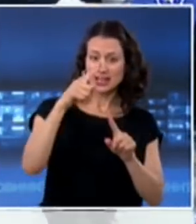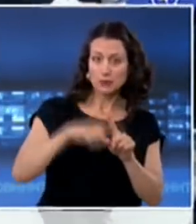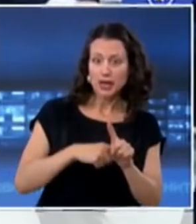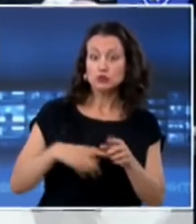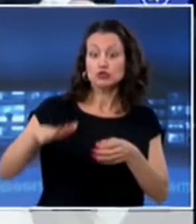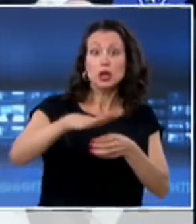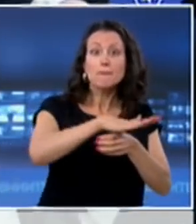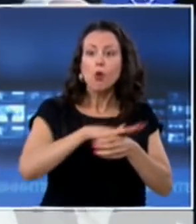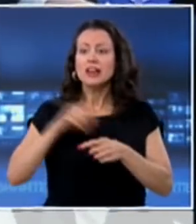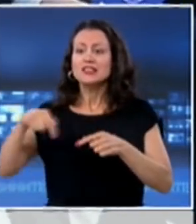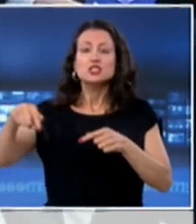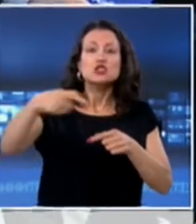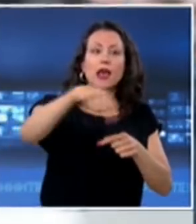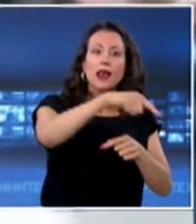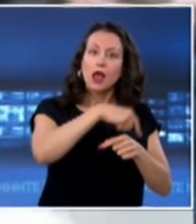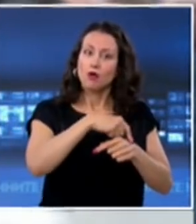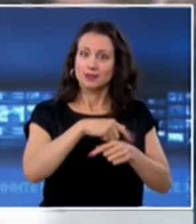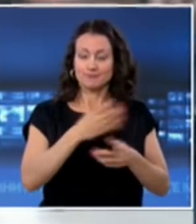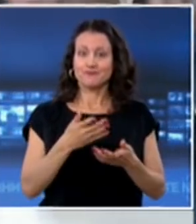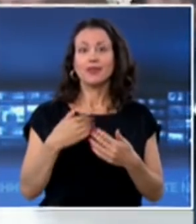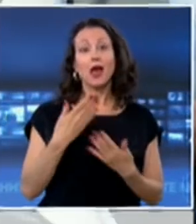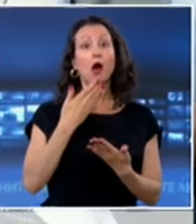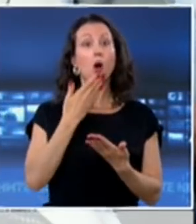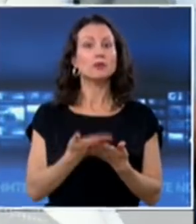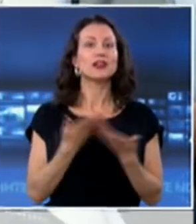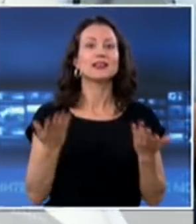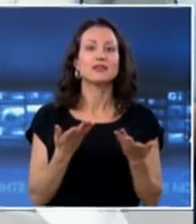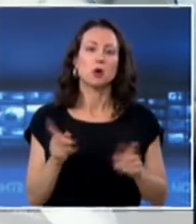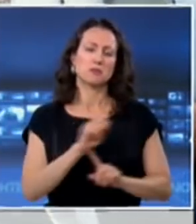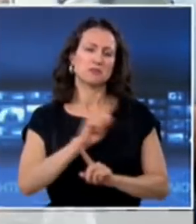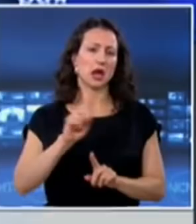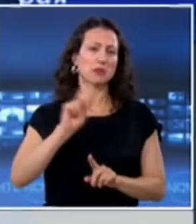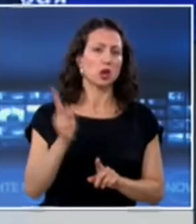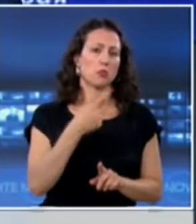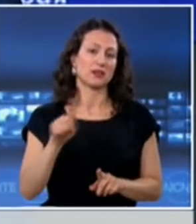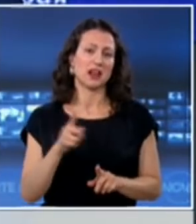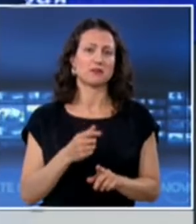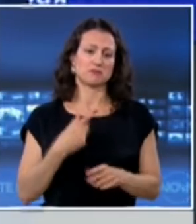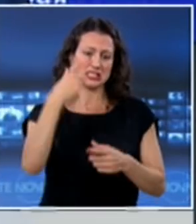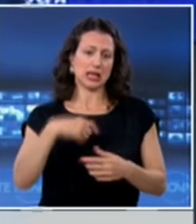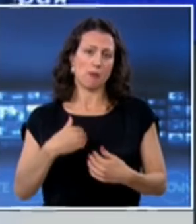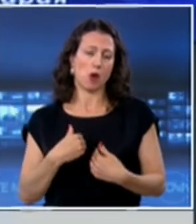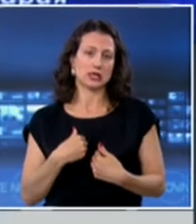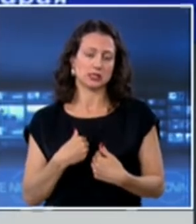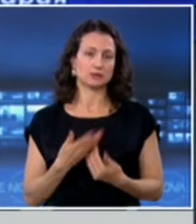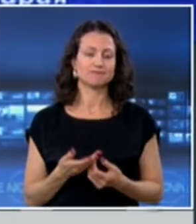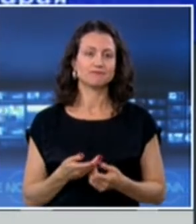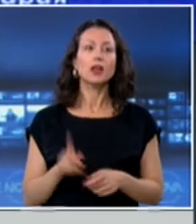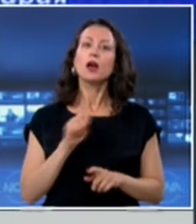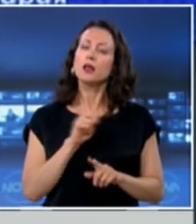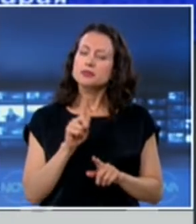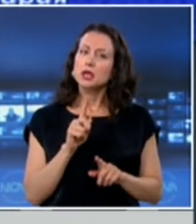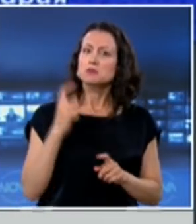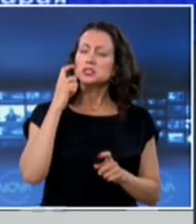всички райони на страната. А обещанието, което даде, няма да управлява едностранно. Но нека да не остава усещането, че политически